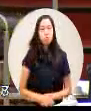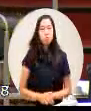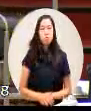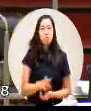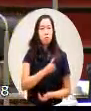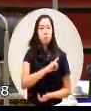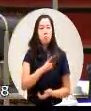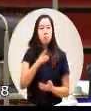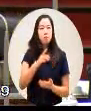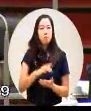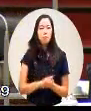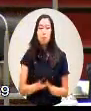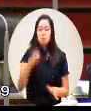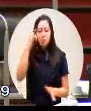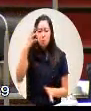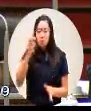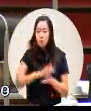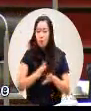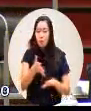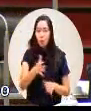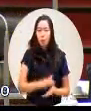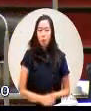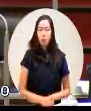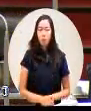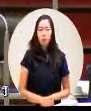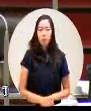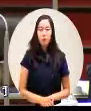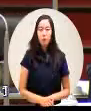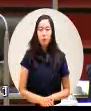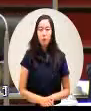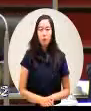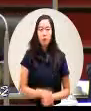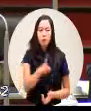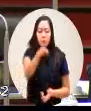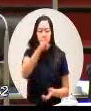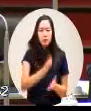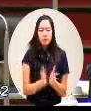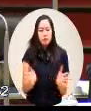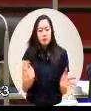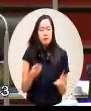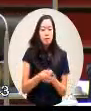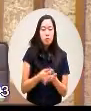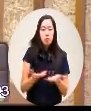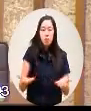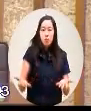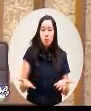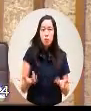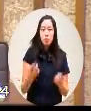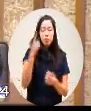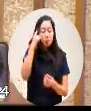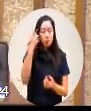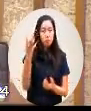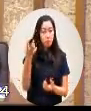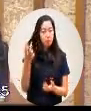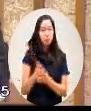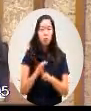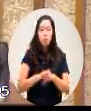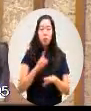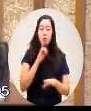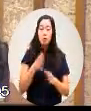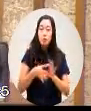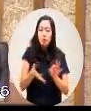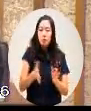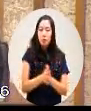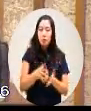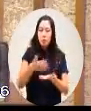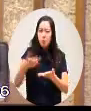痛 了、 我是的确会头痛。 你很头痛， 措手无策啦。 但是是头痛，是因为有很